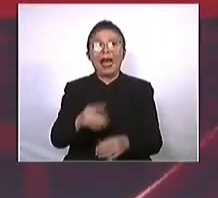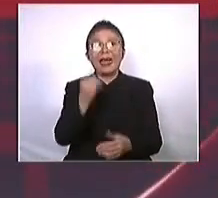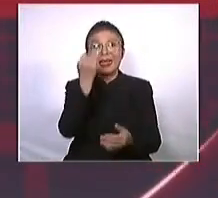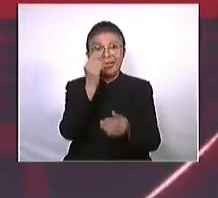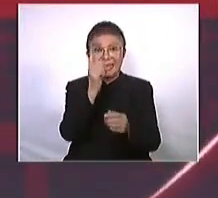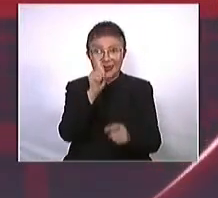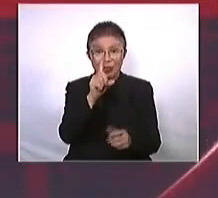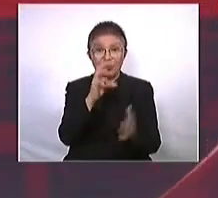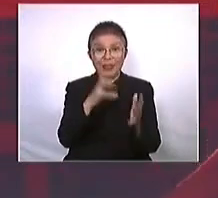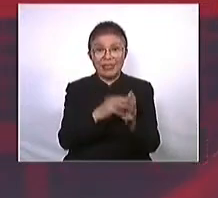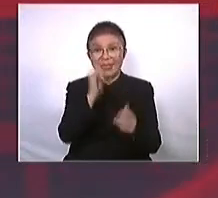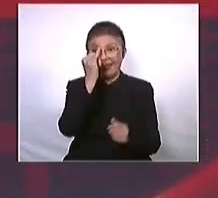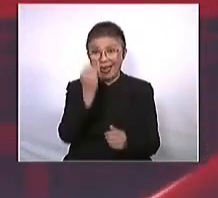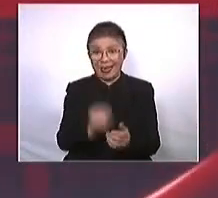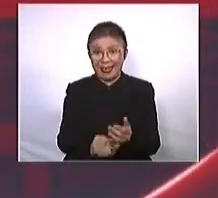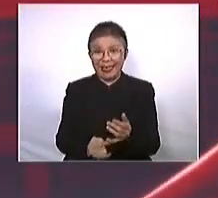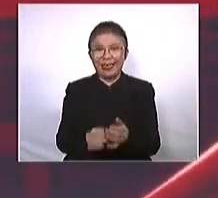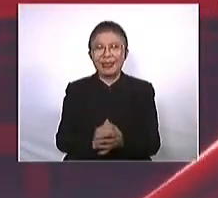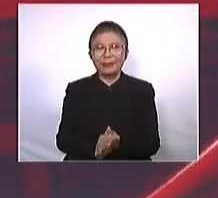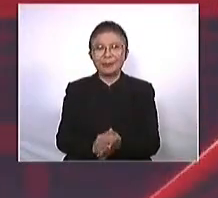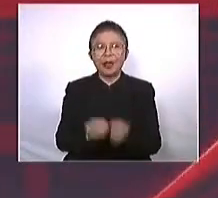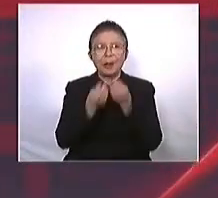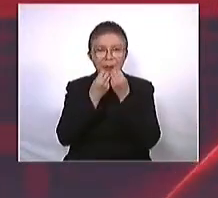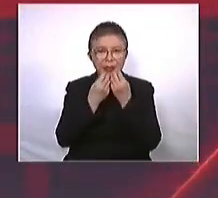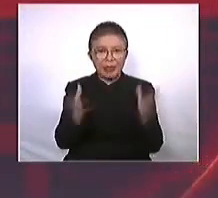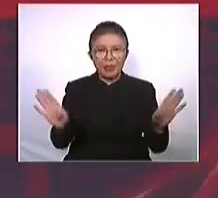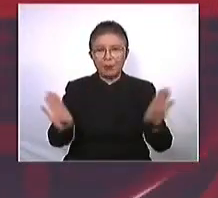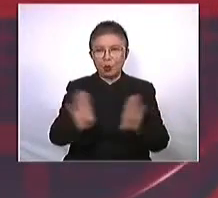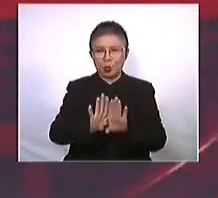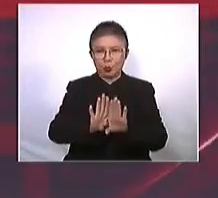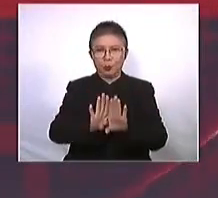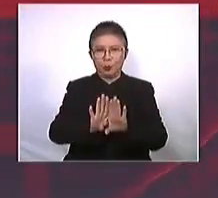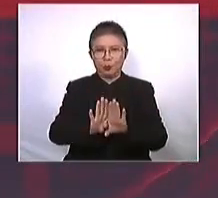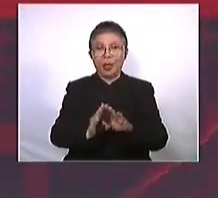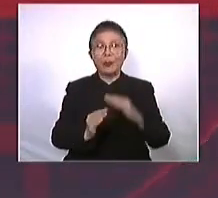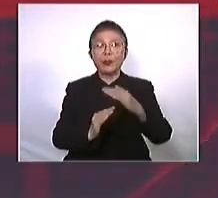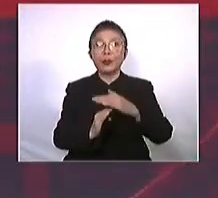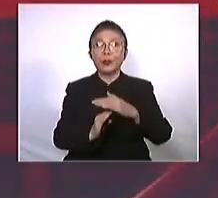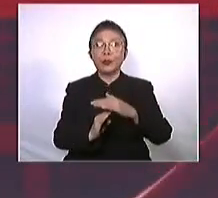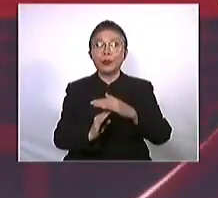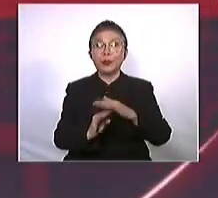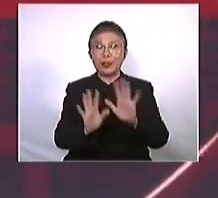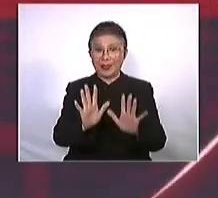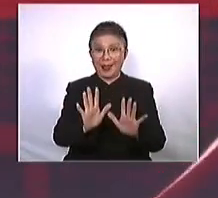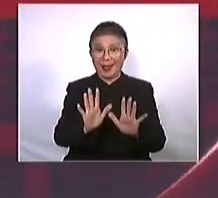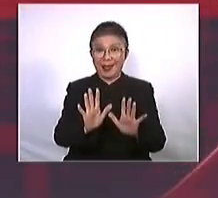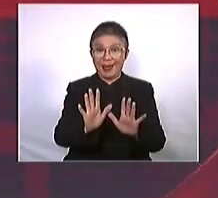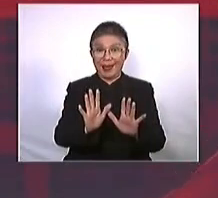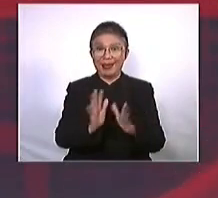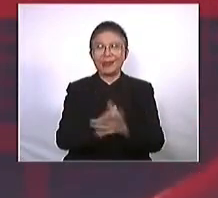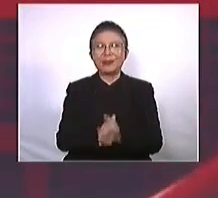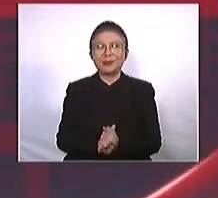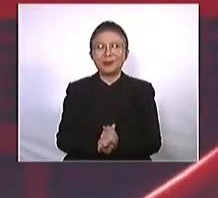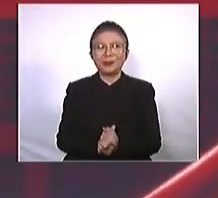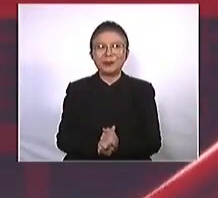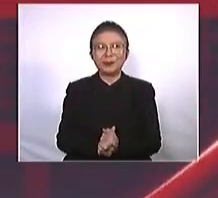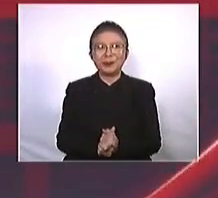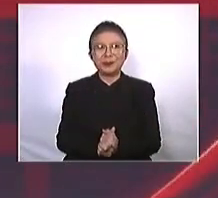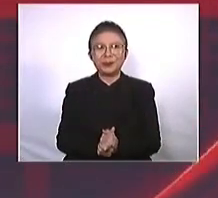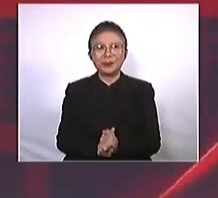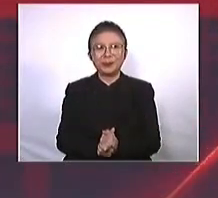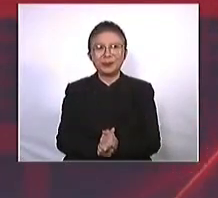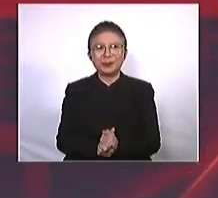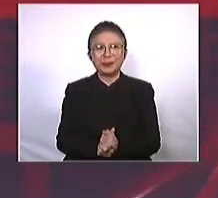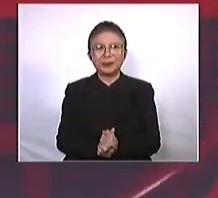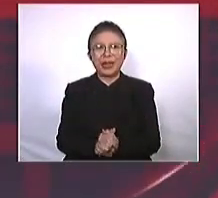kita sisakan, memberikan pernyataan penutup. Tapi itu nanti kita tahan dulu, kami akan kembali